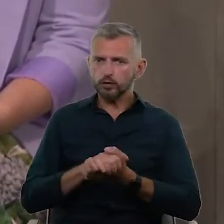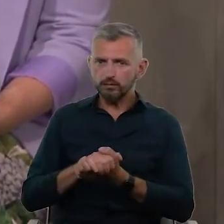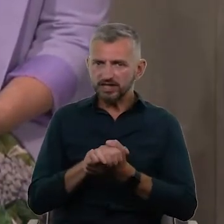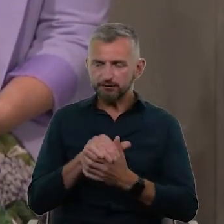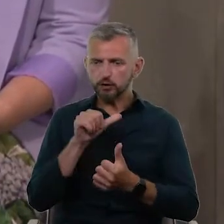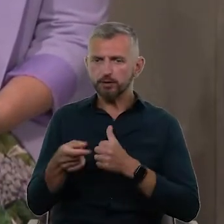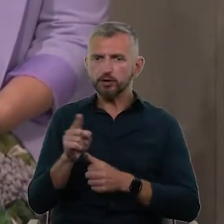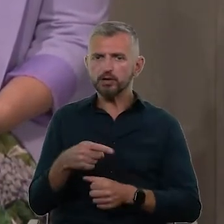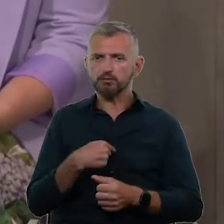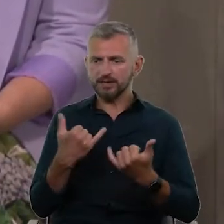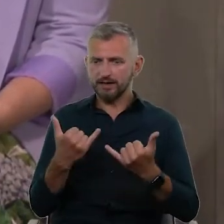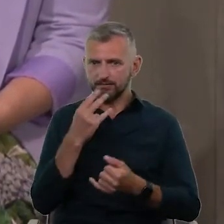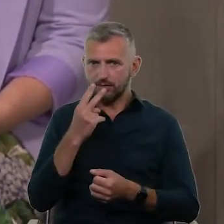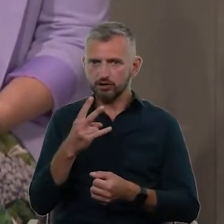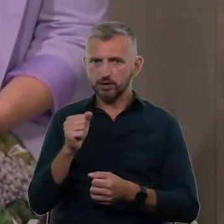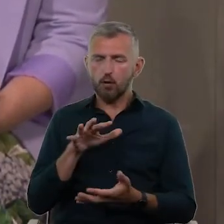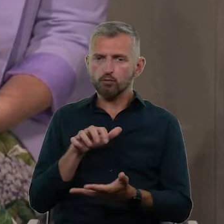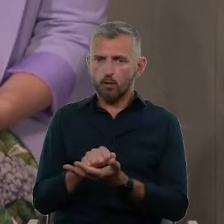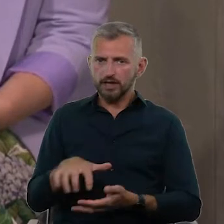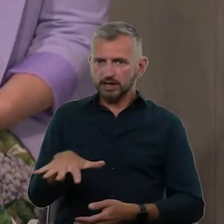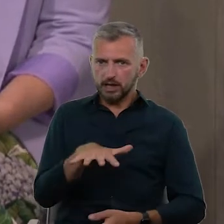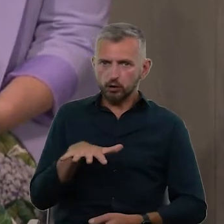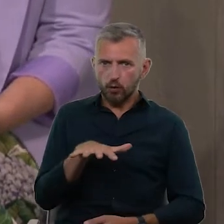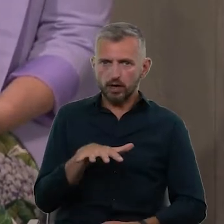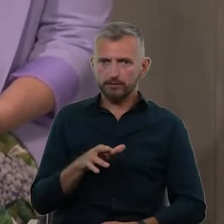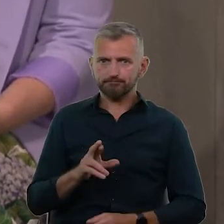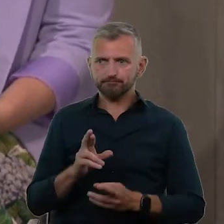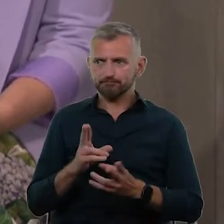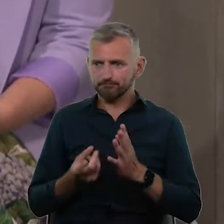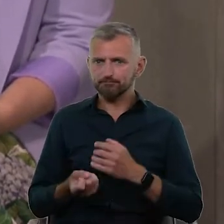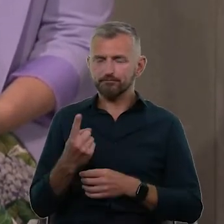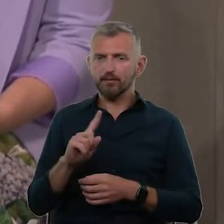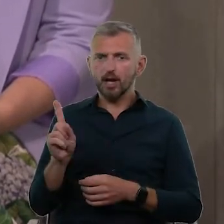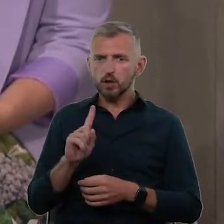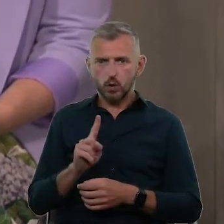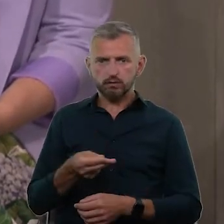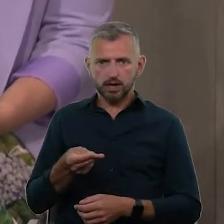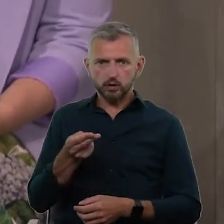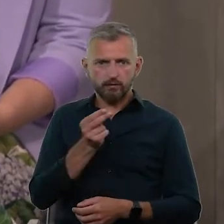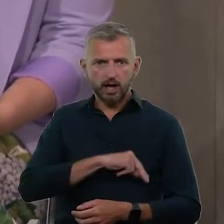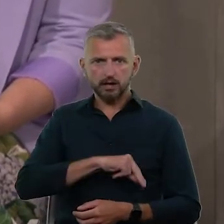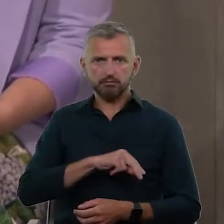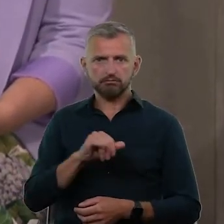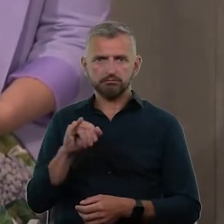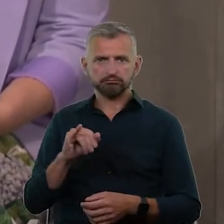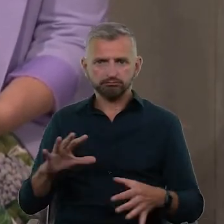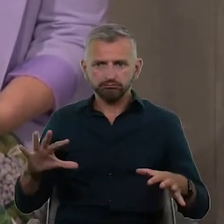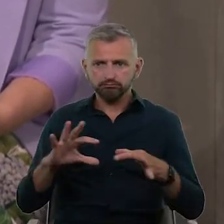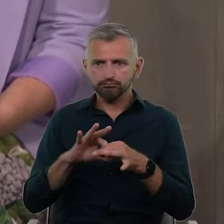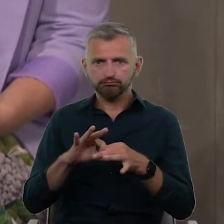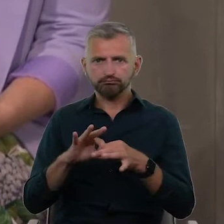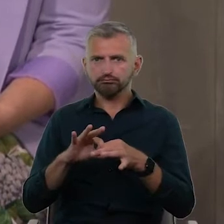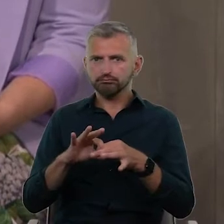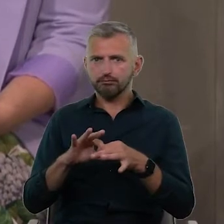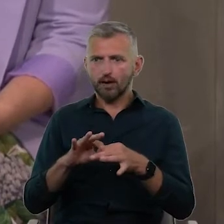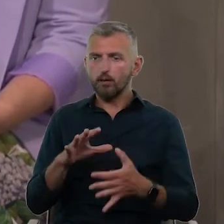що ми зараз бачимо і на окупованих територіях, да, ну, наскільки виходить, що спрацювали, і був вже цей досвід, і